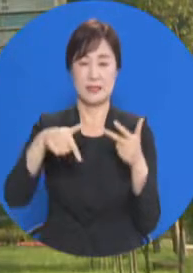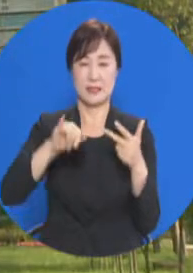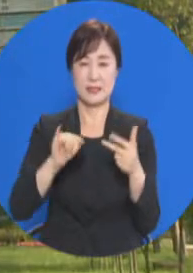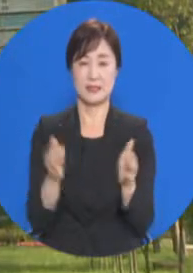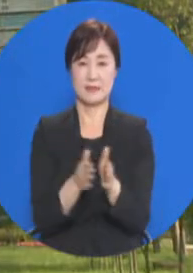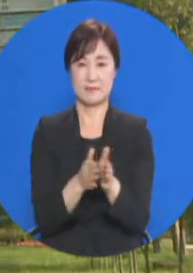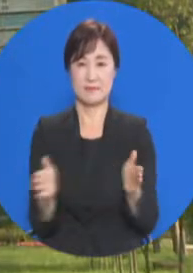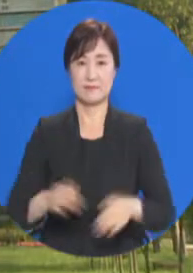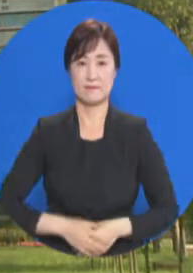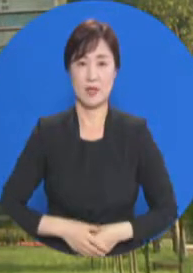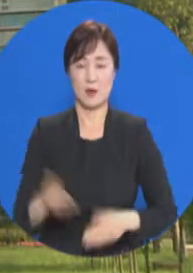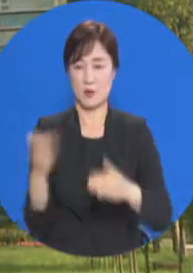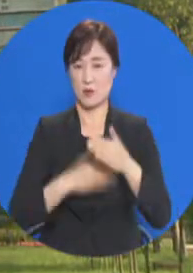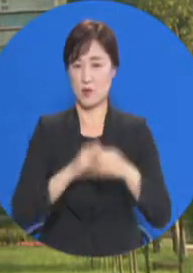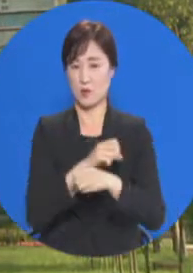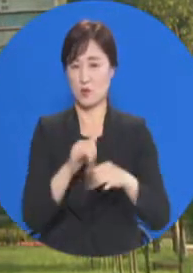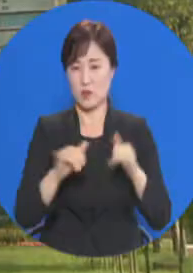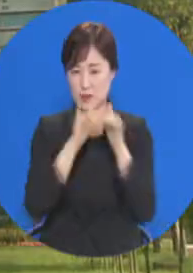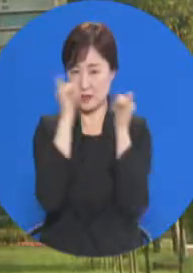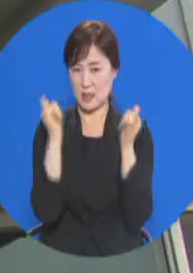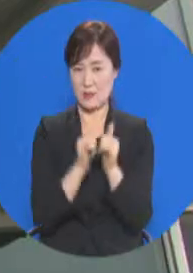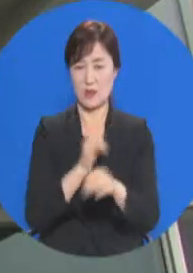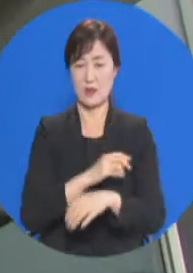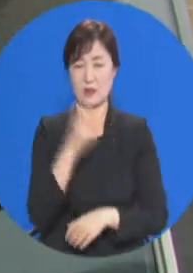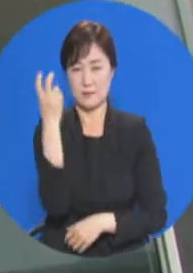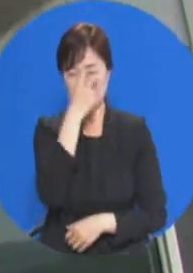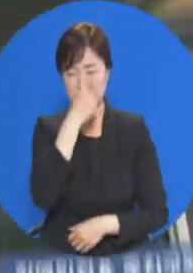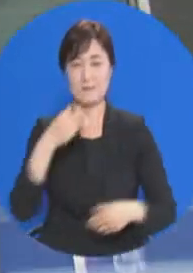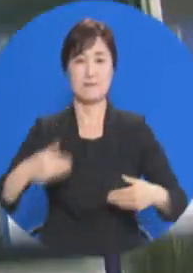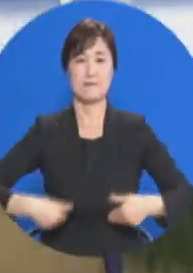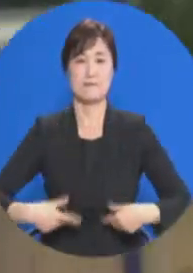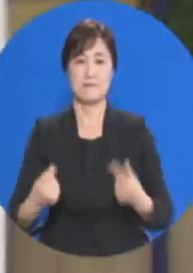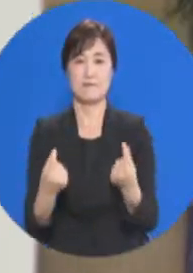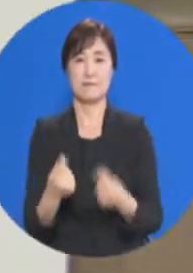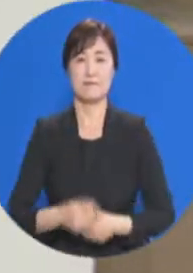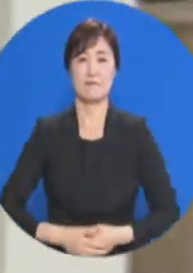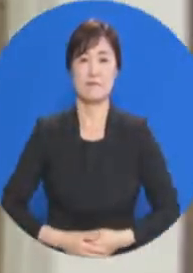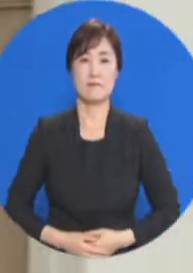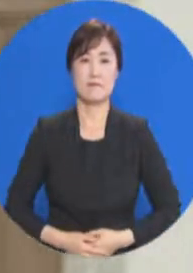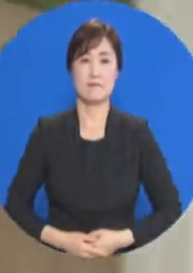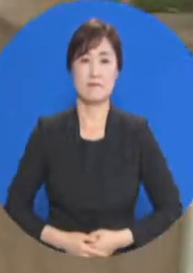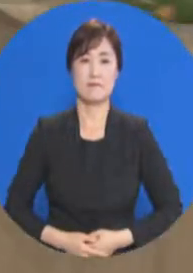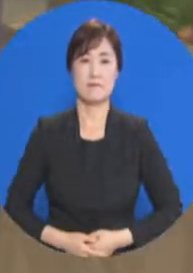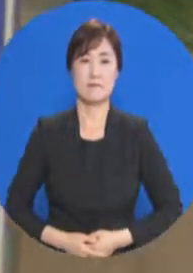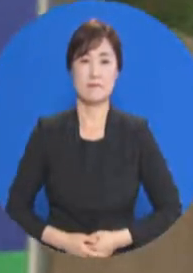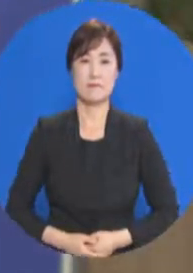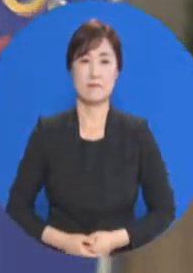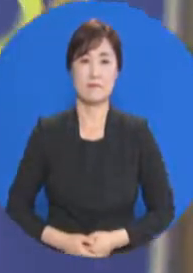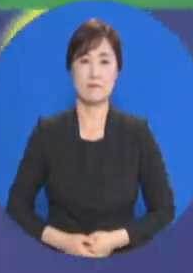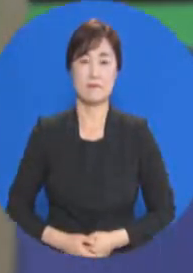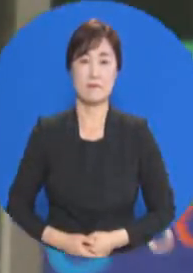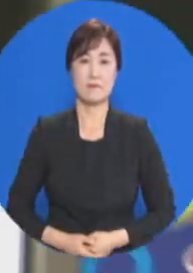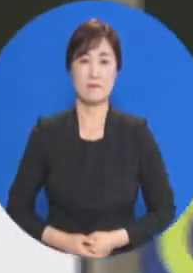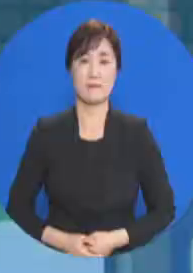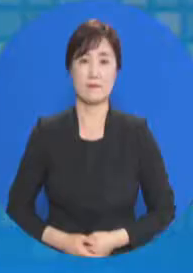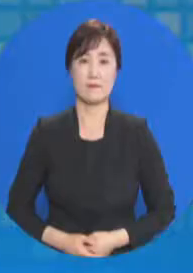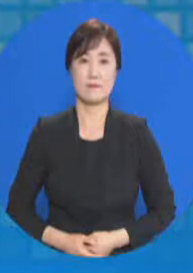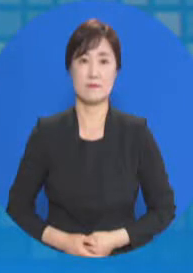7기. 공직기강을 새롭게 점검해야 할 필요성이 높아지고 있습니다. MBC 뉴스 문형철입니다.